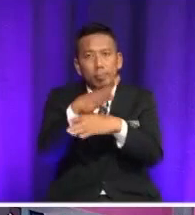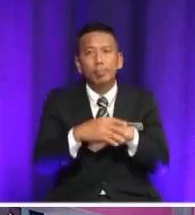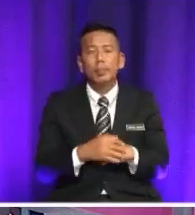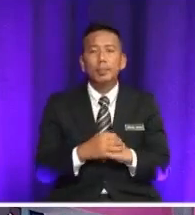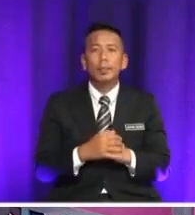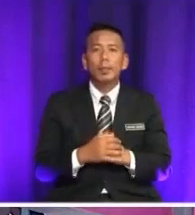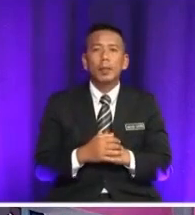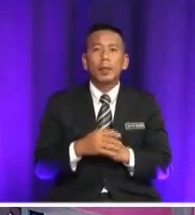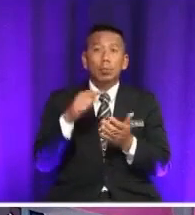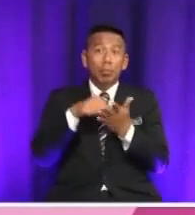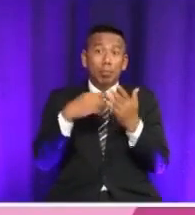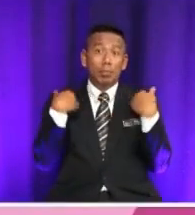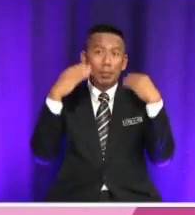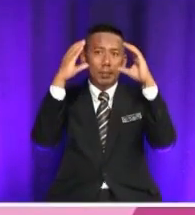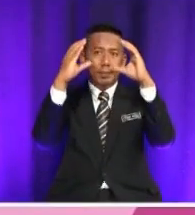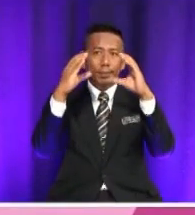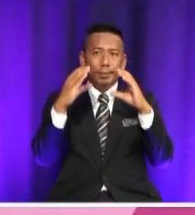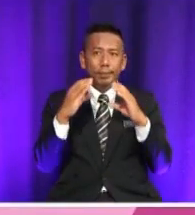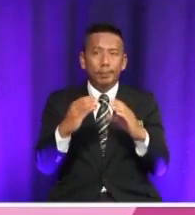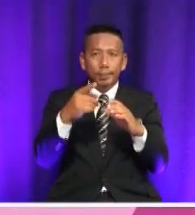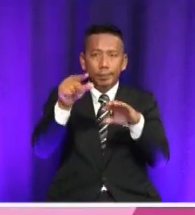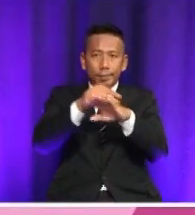Oke ini ada teknik mungkin